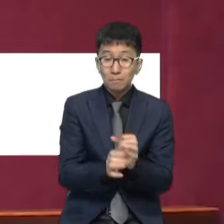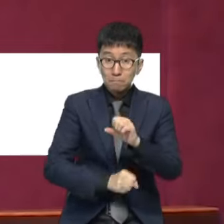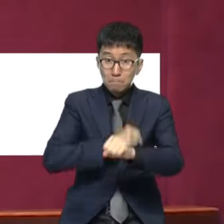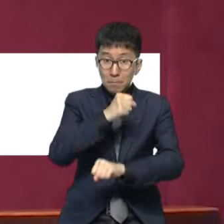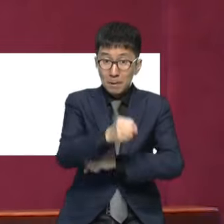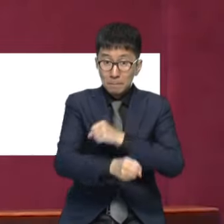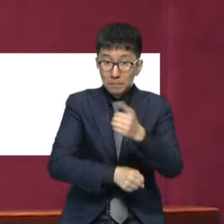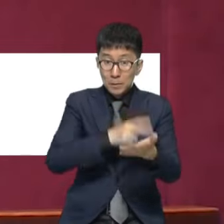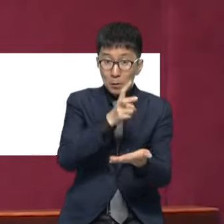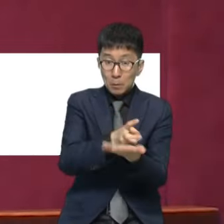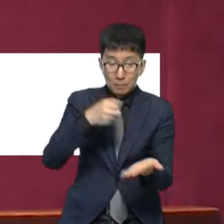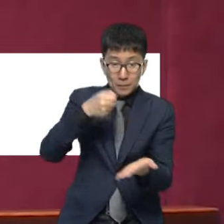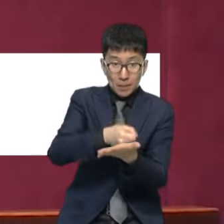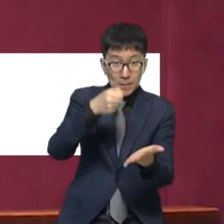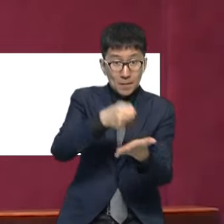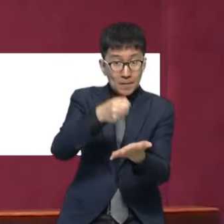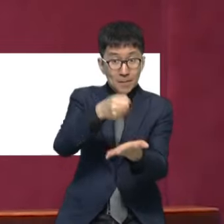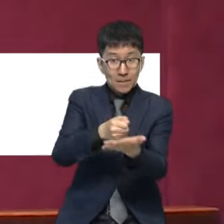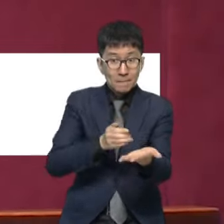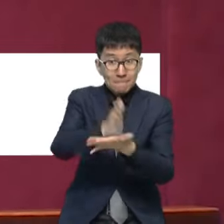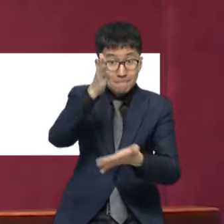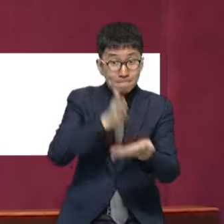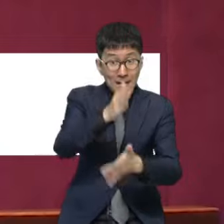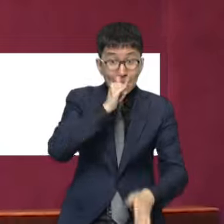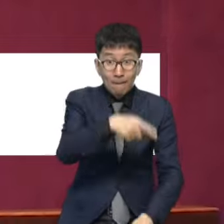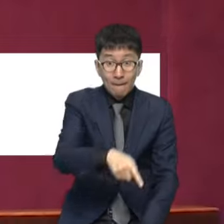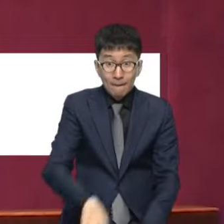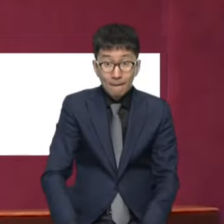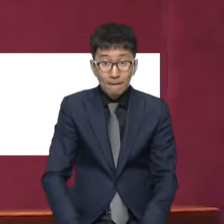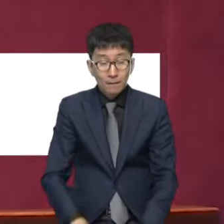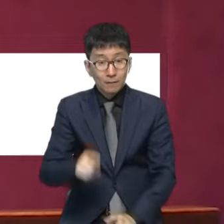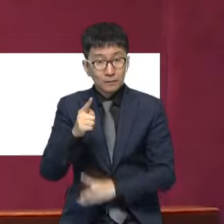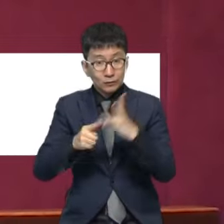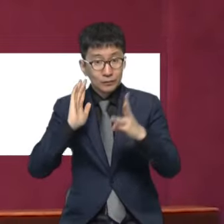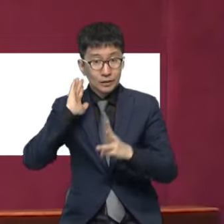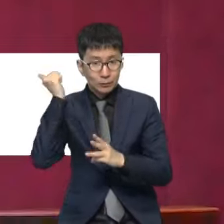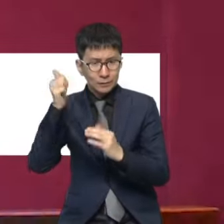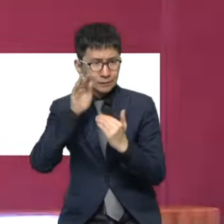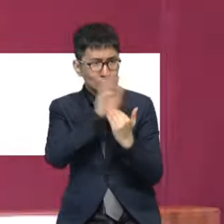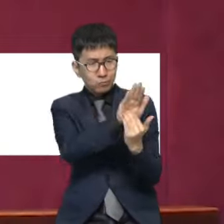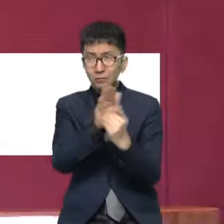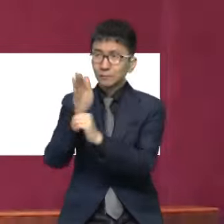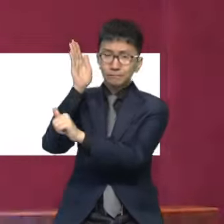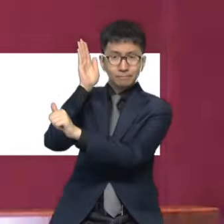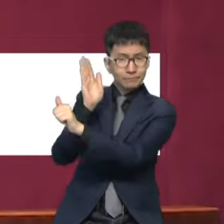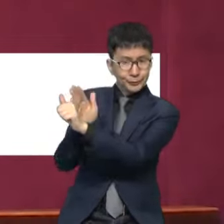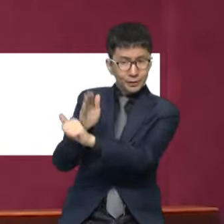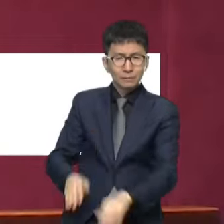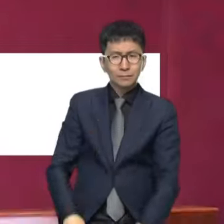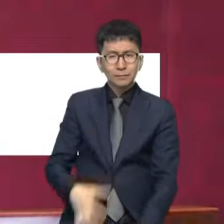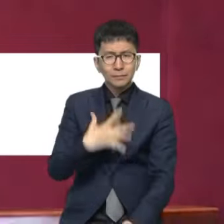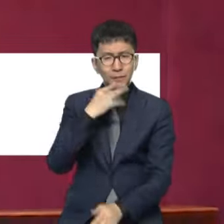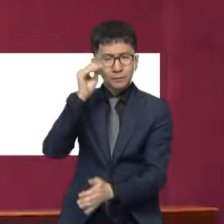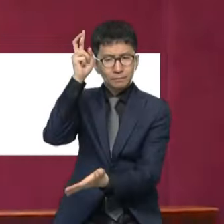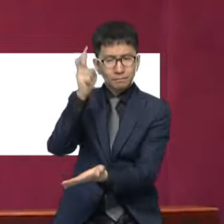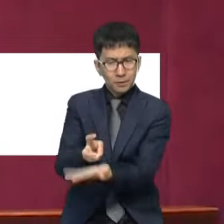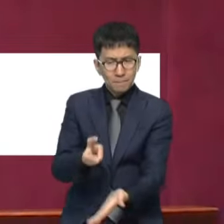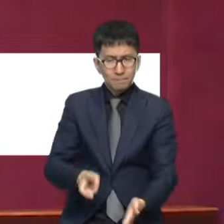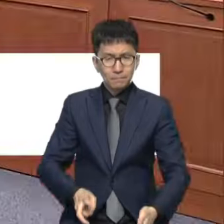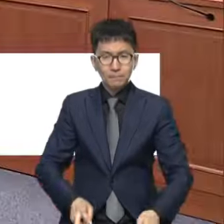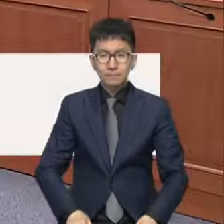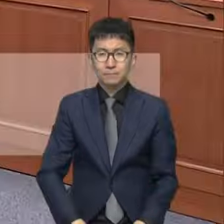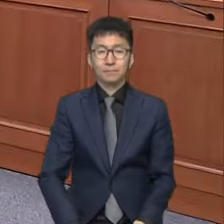법안들이 본회의를 통과한다면 대통령의 제2요구권 행사를 강하게 요구할 수밖에